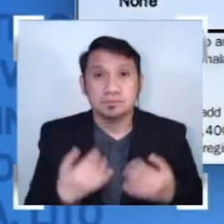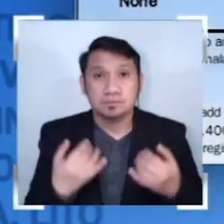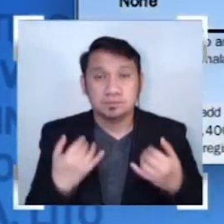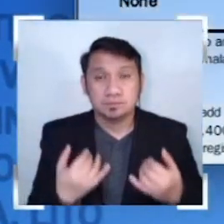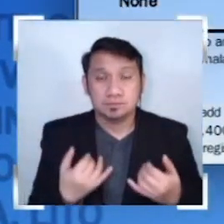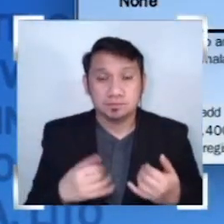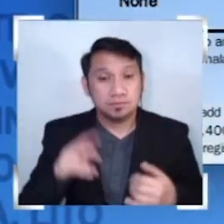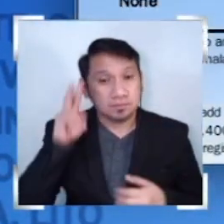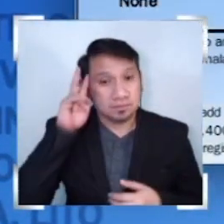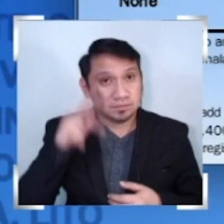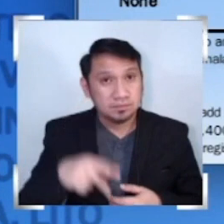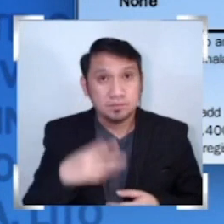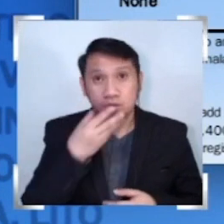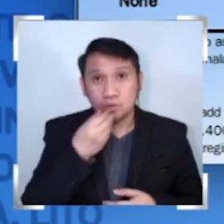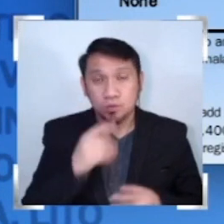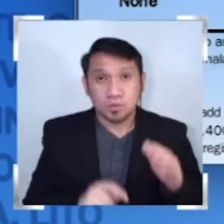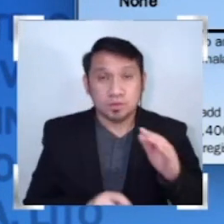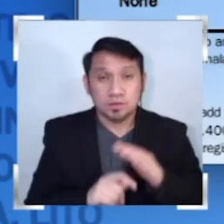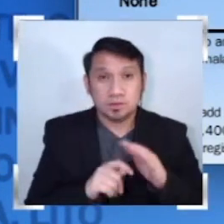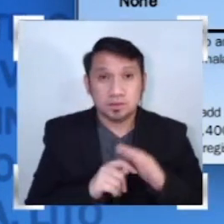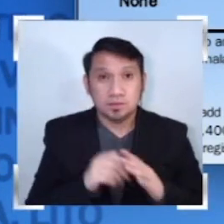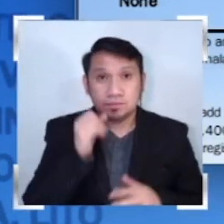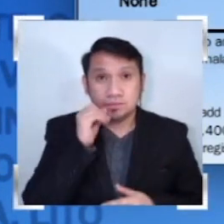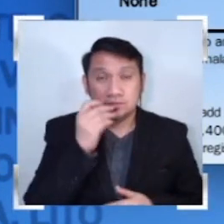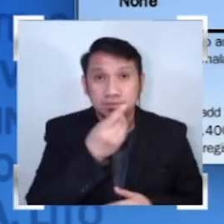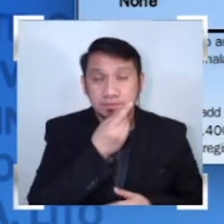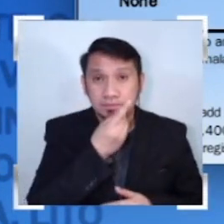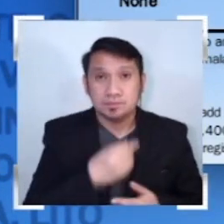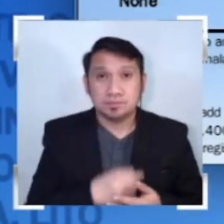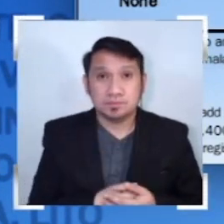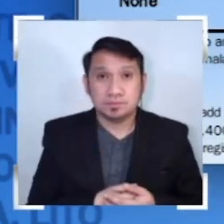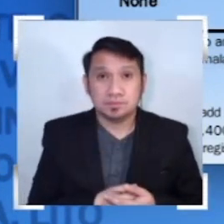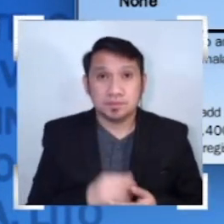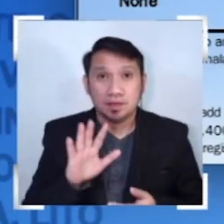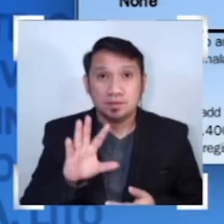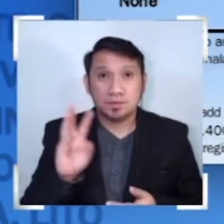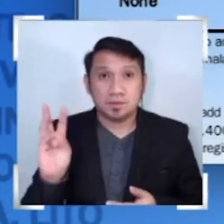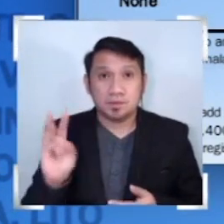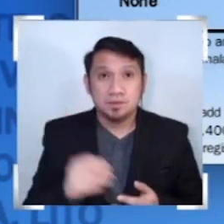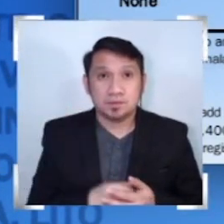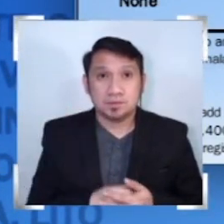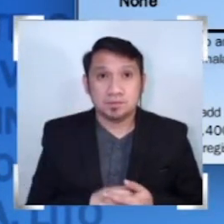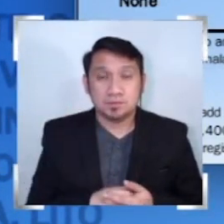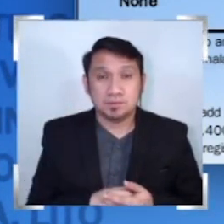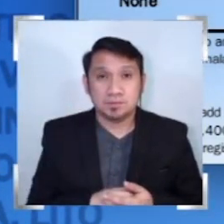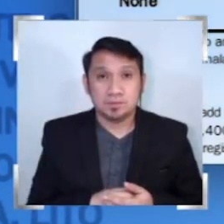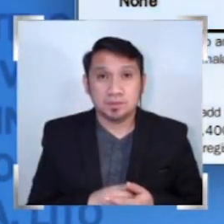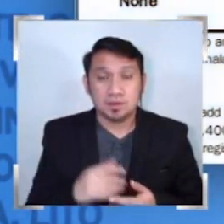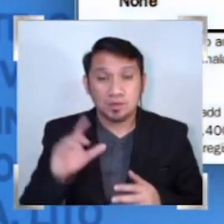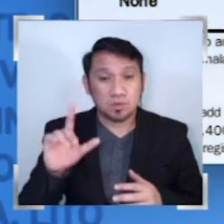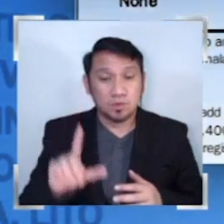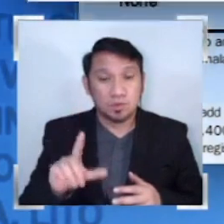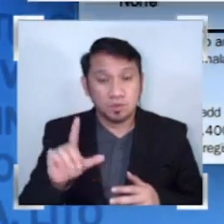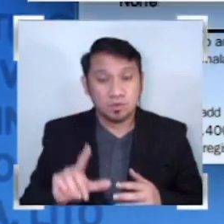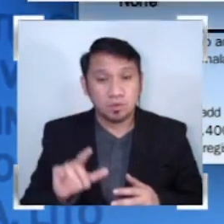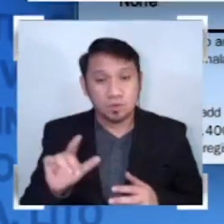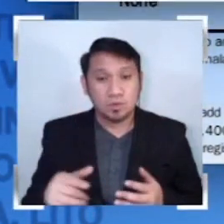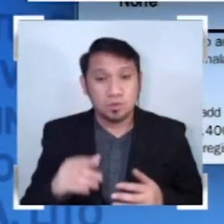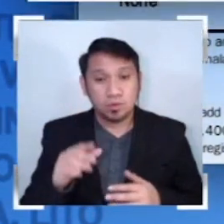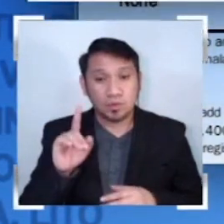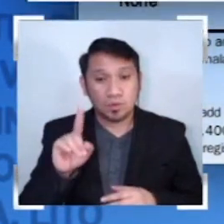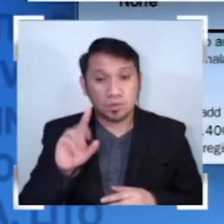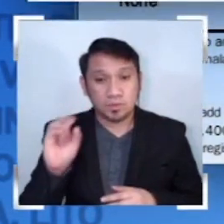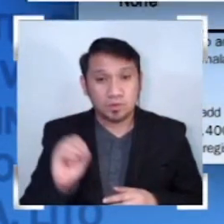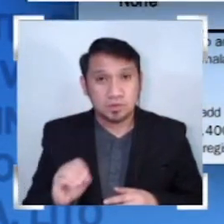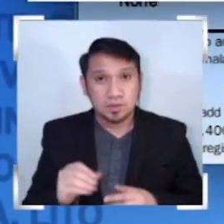presidente, nangunguna pa rin si Davao City Mayor Sara Duterte na may 56%. Mas mababa ng 1 punto sa nakaraang survey. Sinundan siya ni na Senate